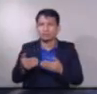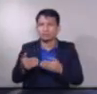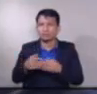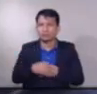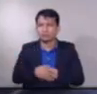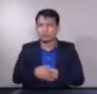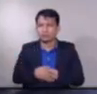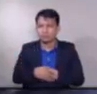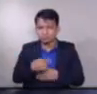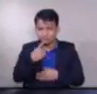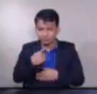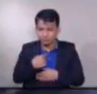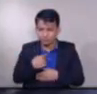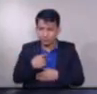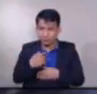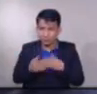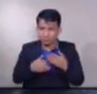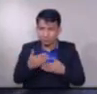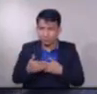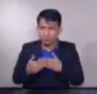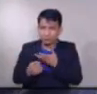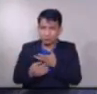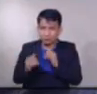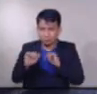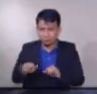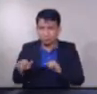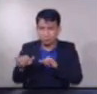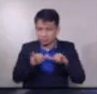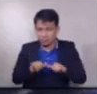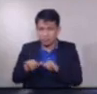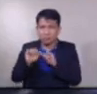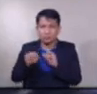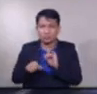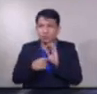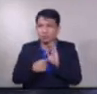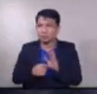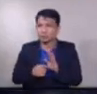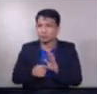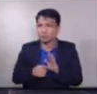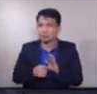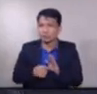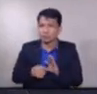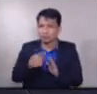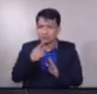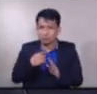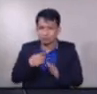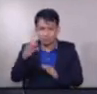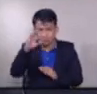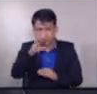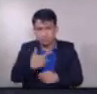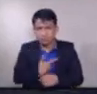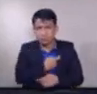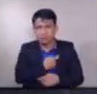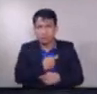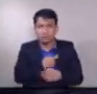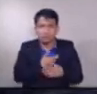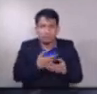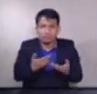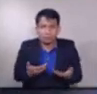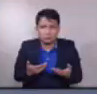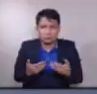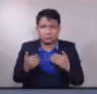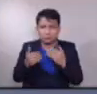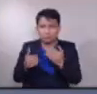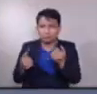yung ready-made. Mm-hmm. Let us cook the noodles together. Kasi that's yun ang hinanakit ng tribo. Wala. Pero kasi, sinusuportahan